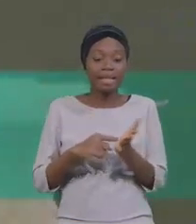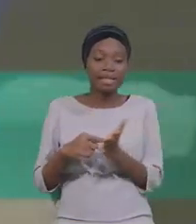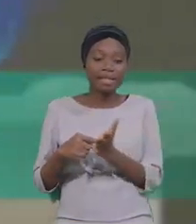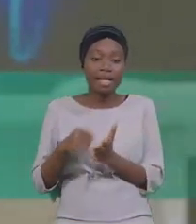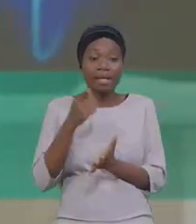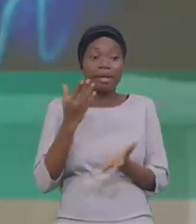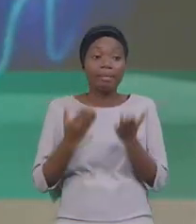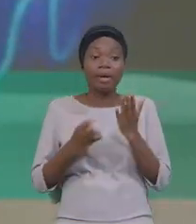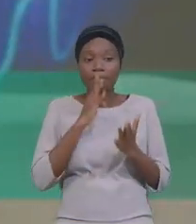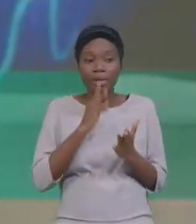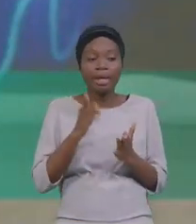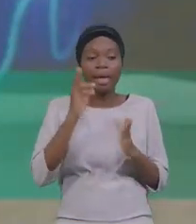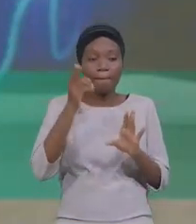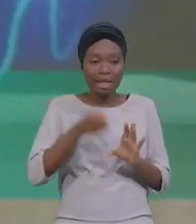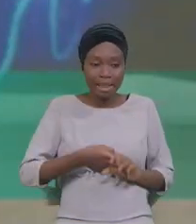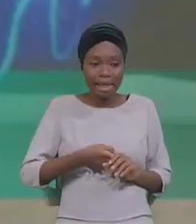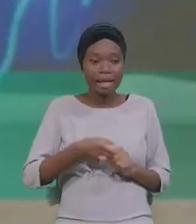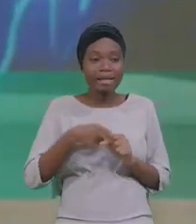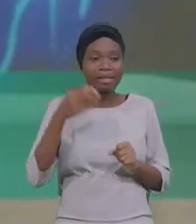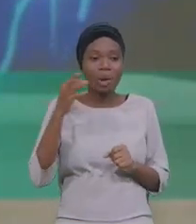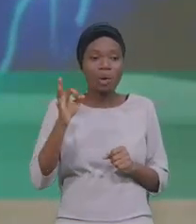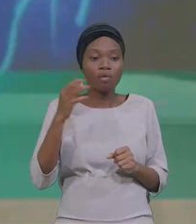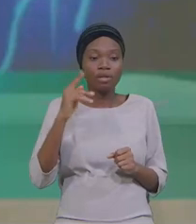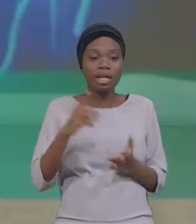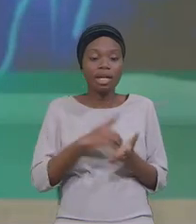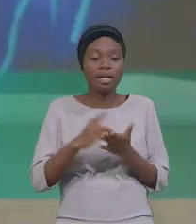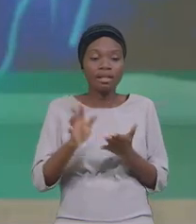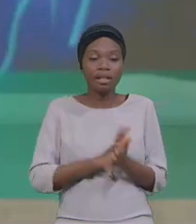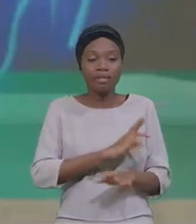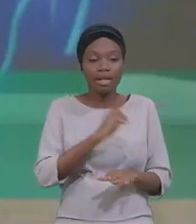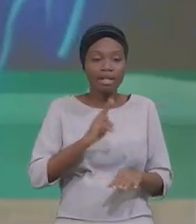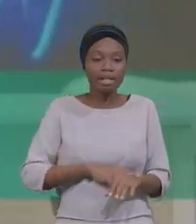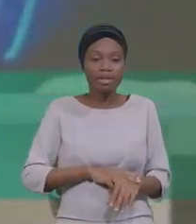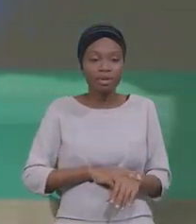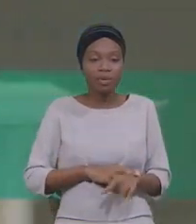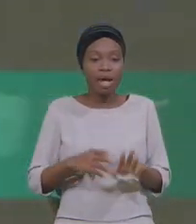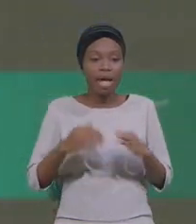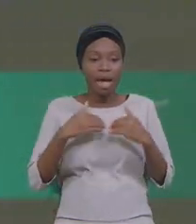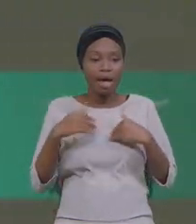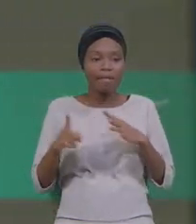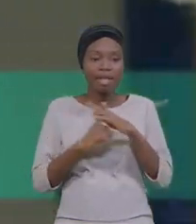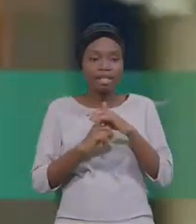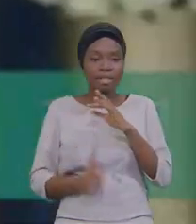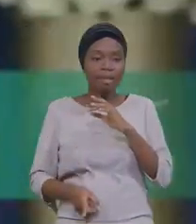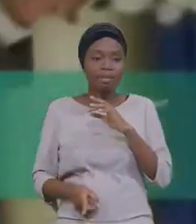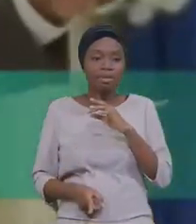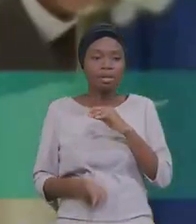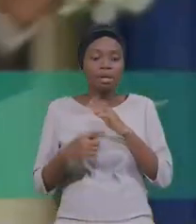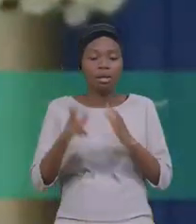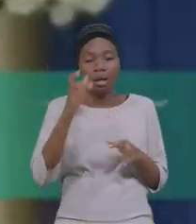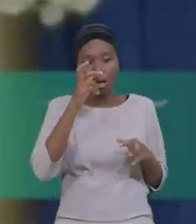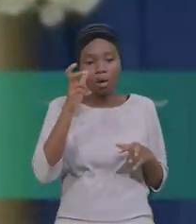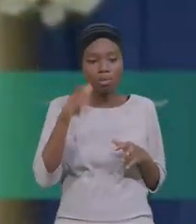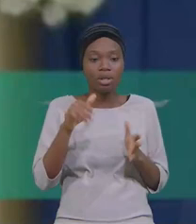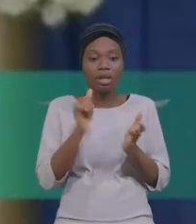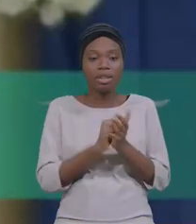que par elles, vous deveniez participants de la nature divine, en fuyant